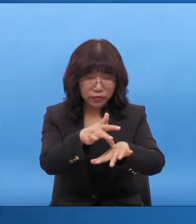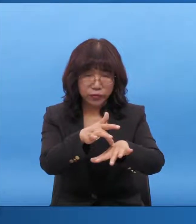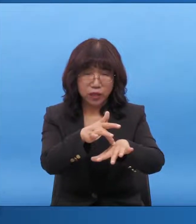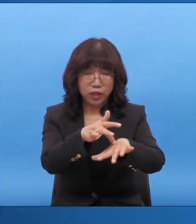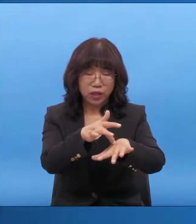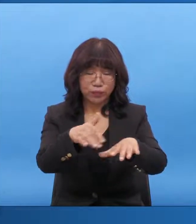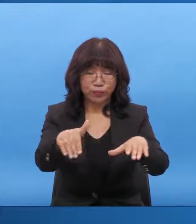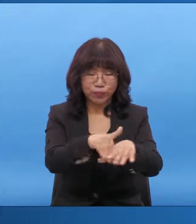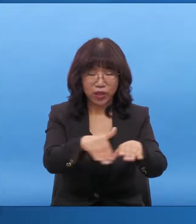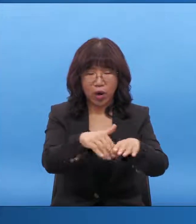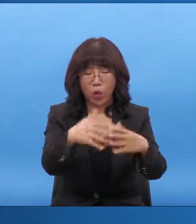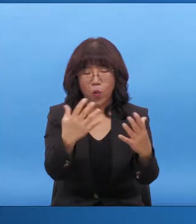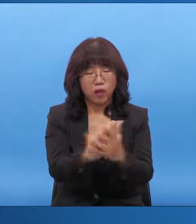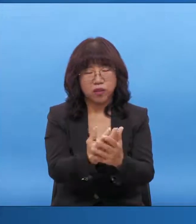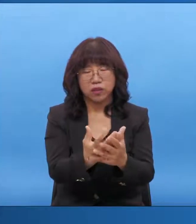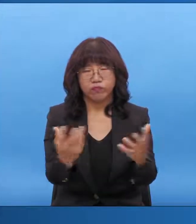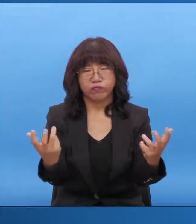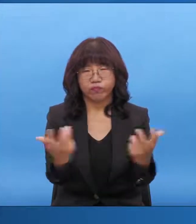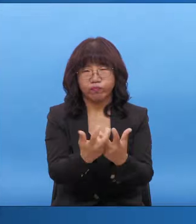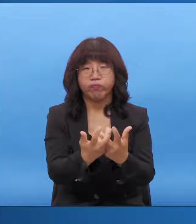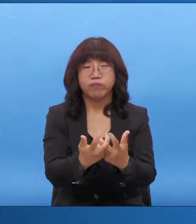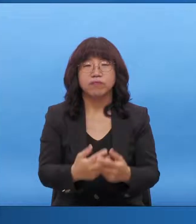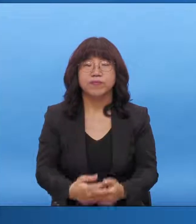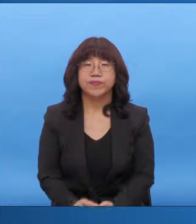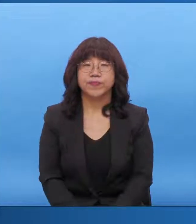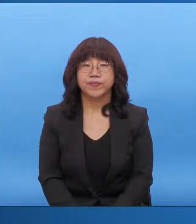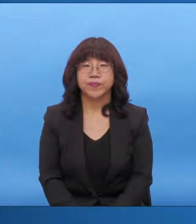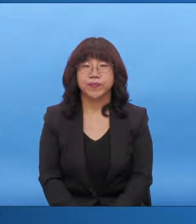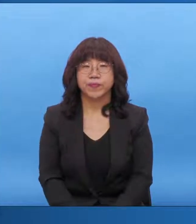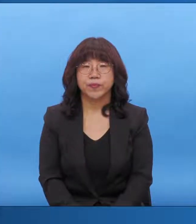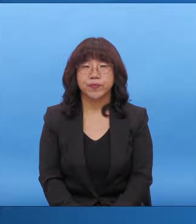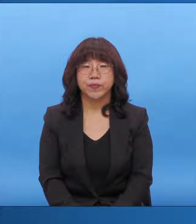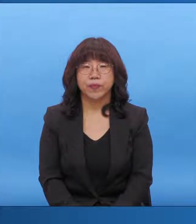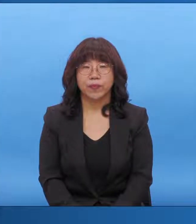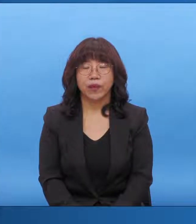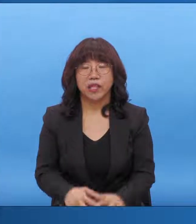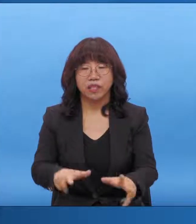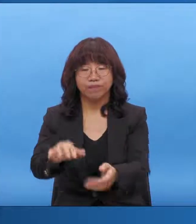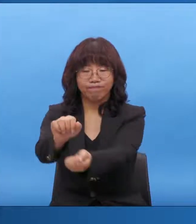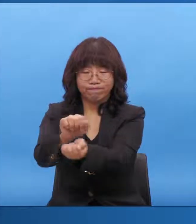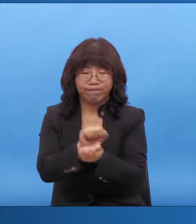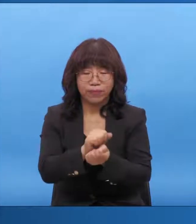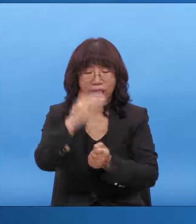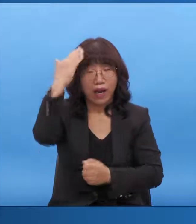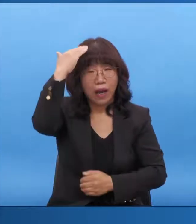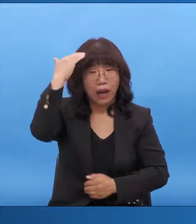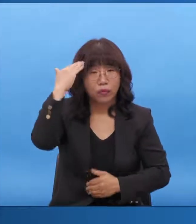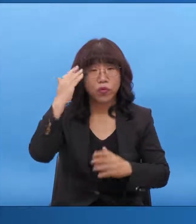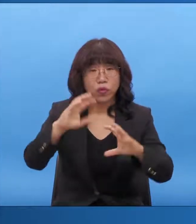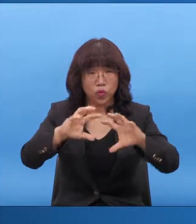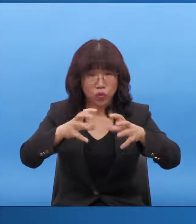already approached this cultural age. 드디어 지금 한국에도 보니까